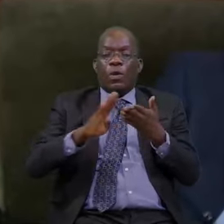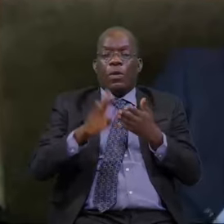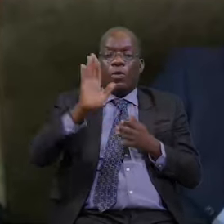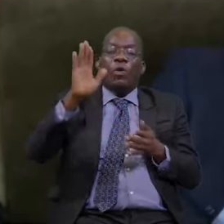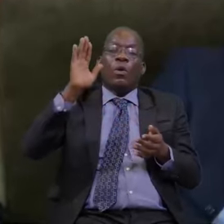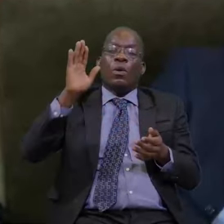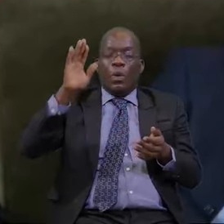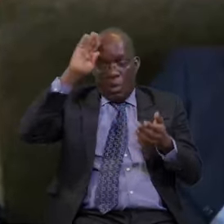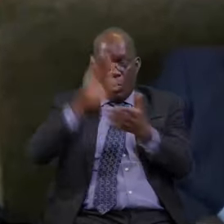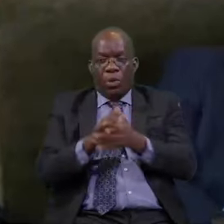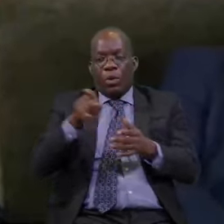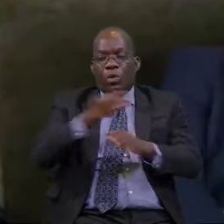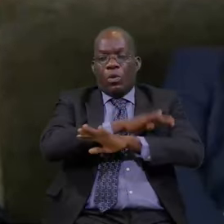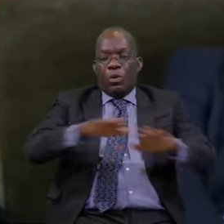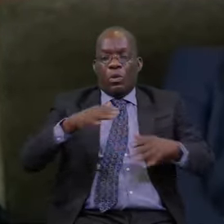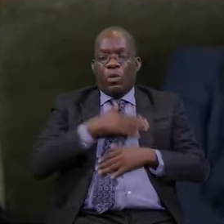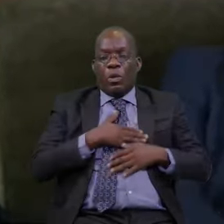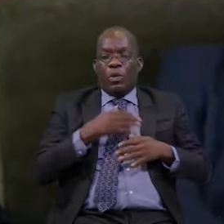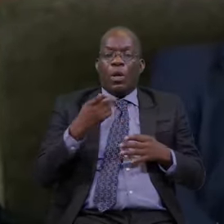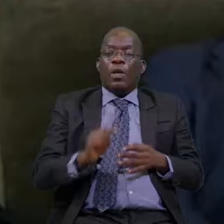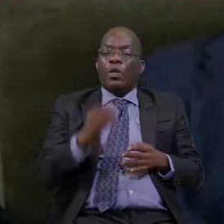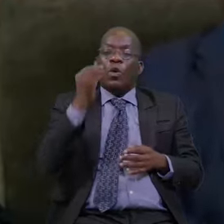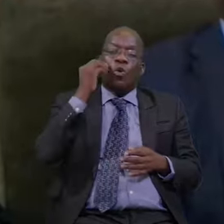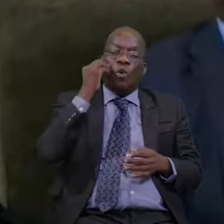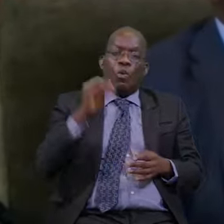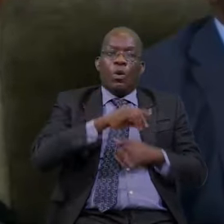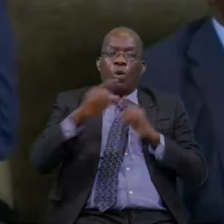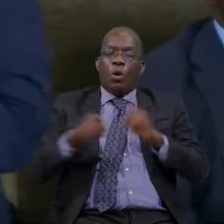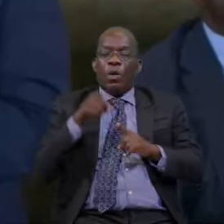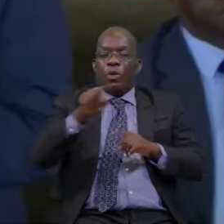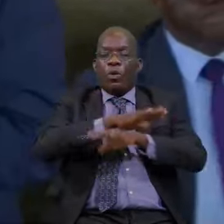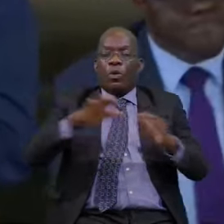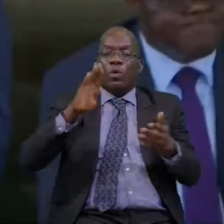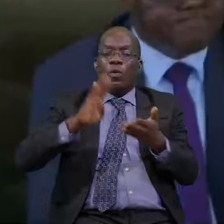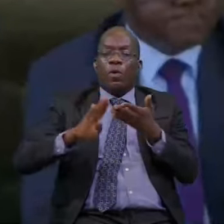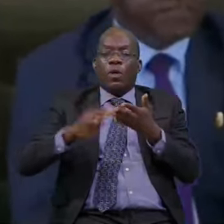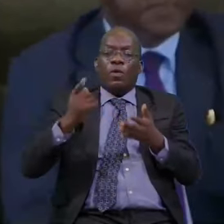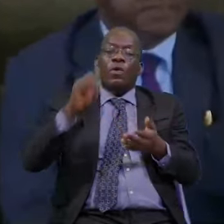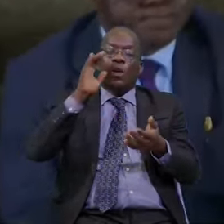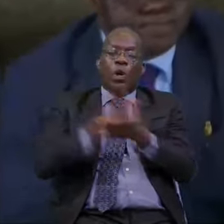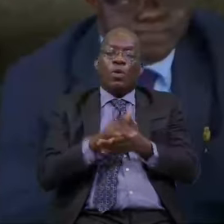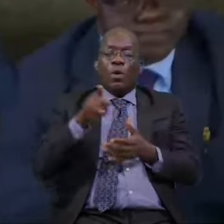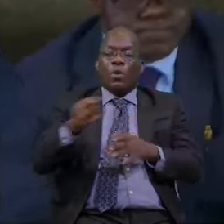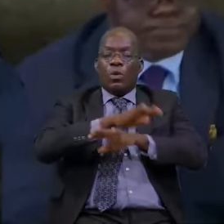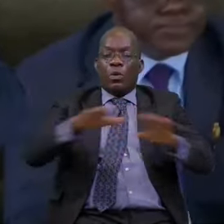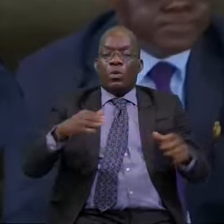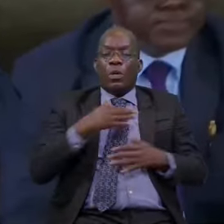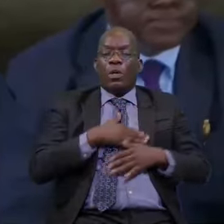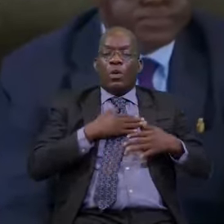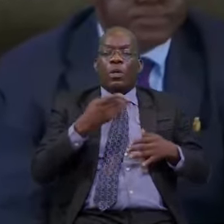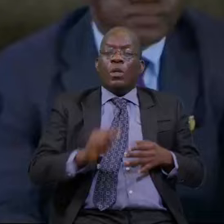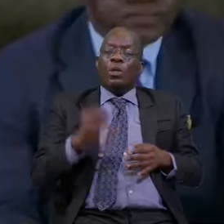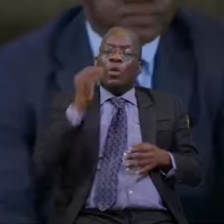mari, vous n'allez pas jouir du foyer lorsque vous ne pardonnez pas votre femme. Vous n'allez pas jouir du